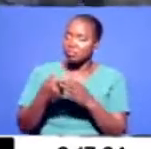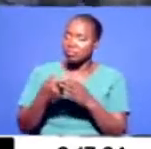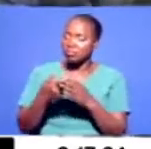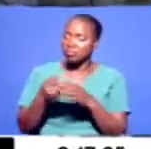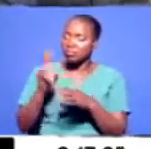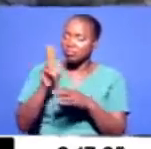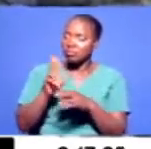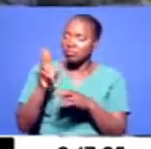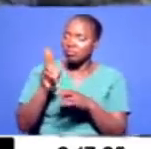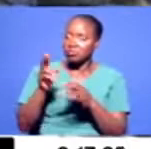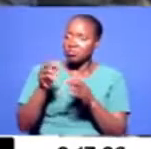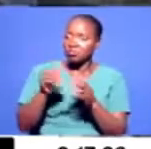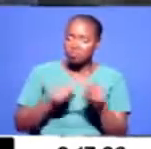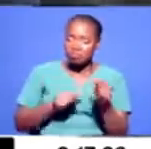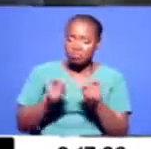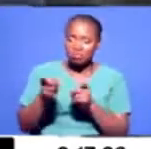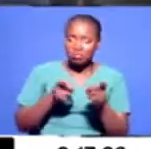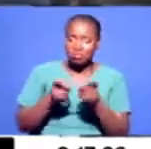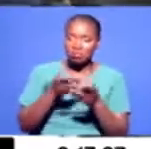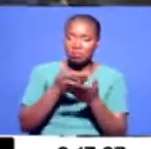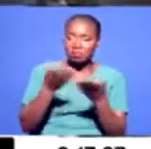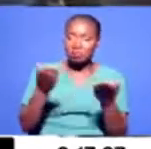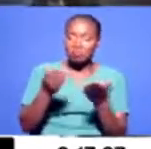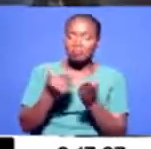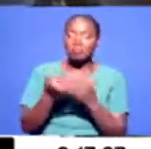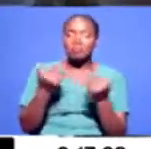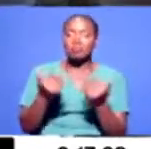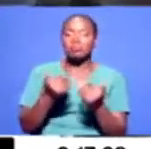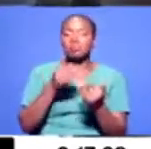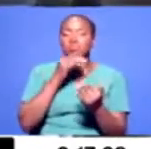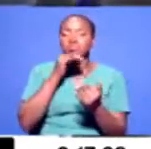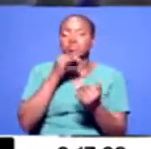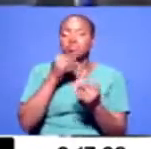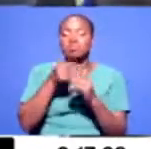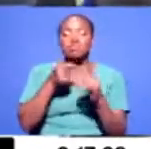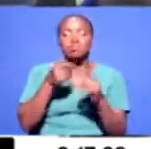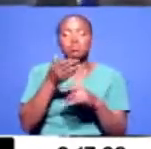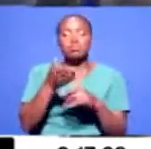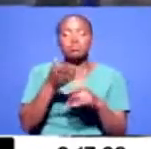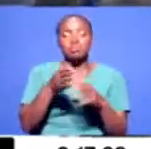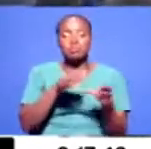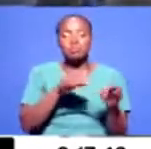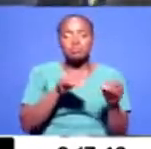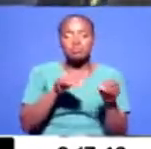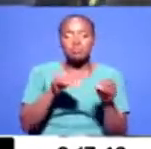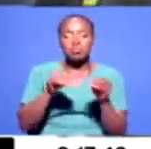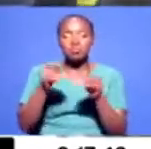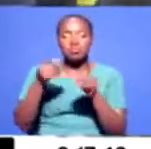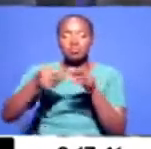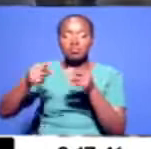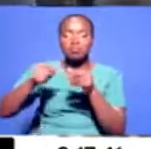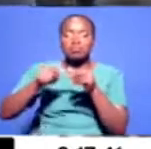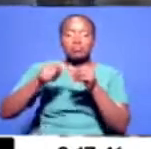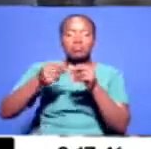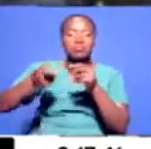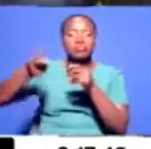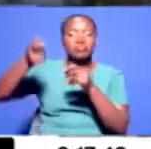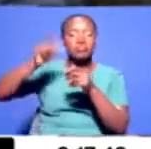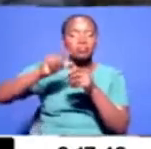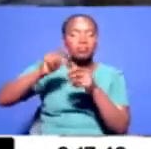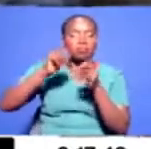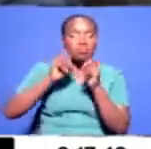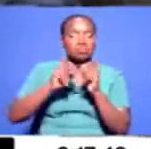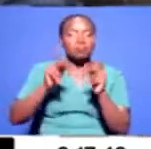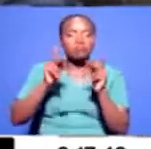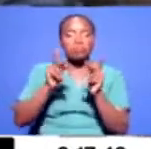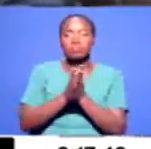mpiga pale. Baba atatoa kutoka pale na kupeleka mbele. Sawa sawa.